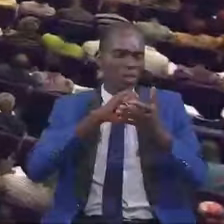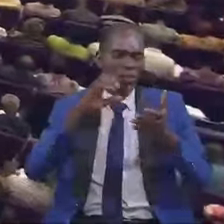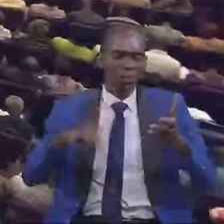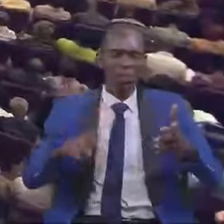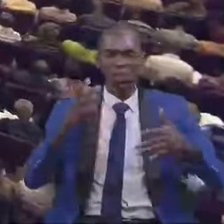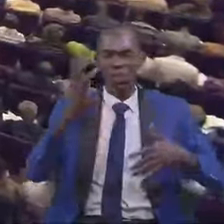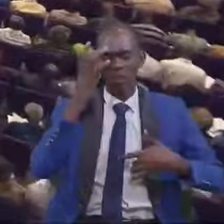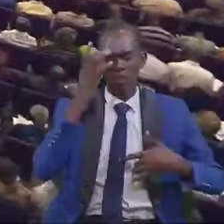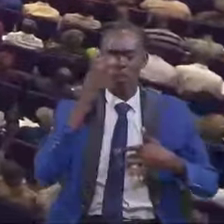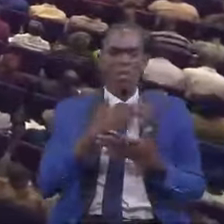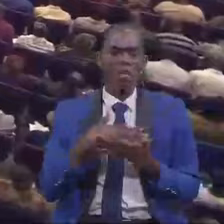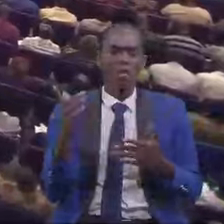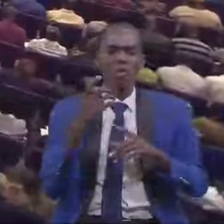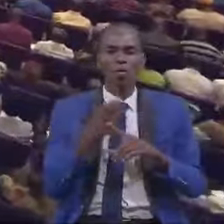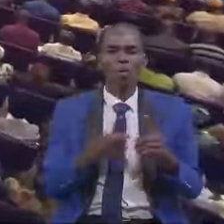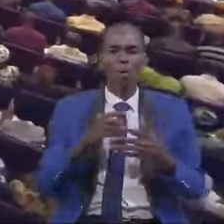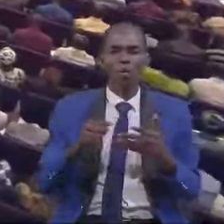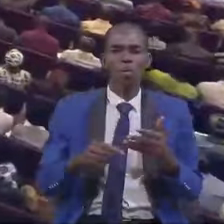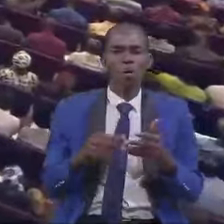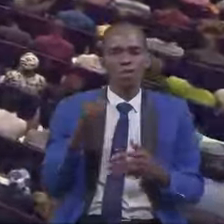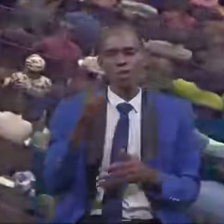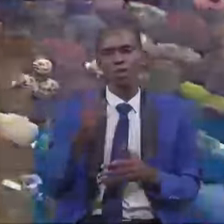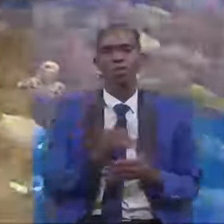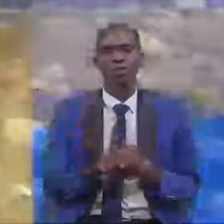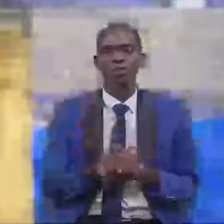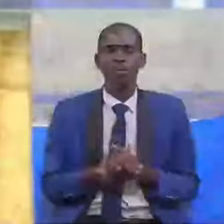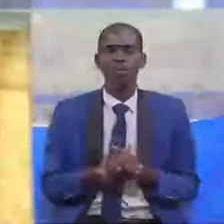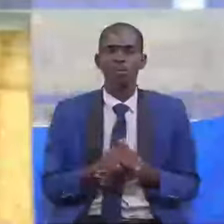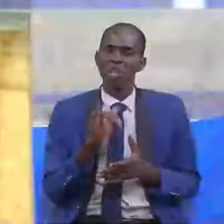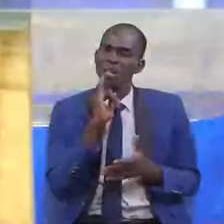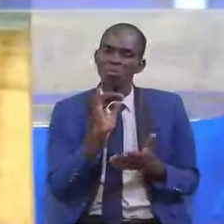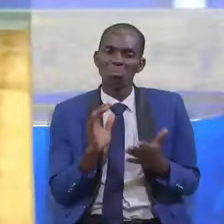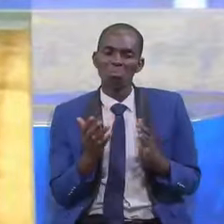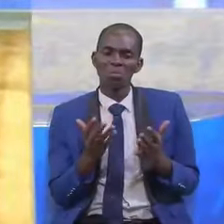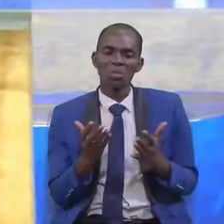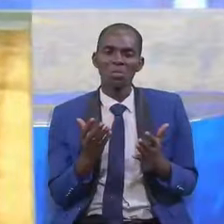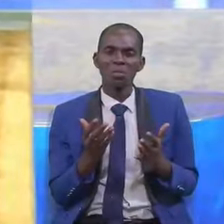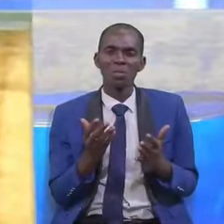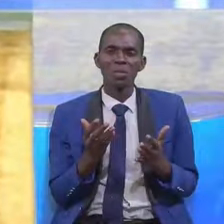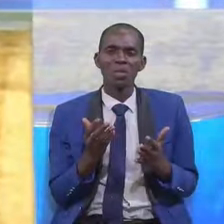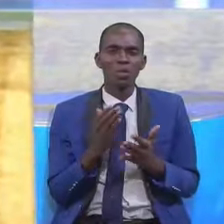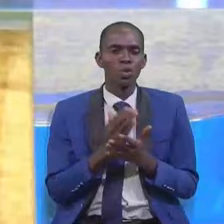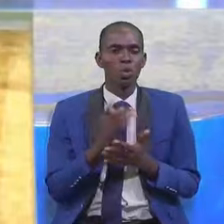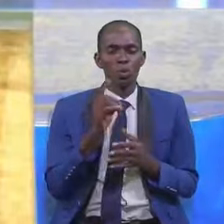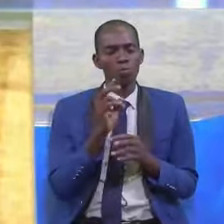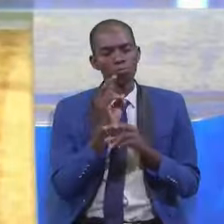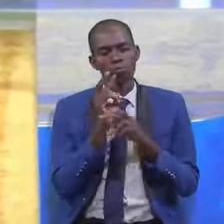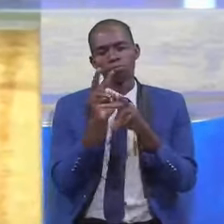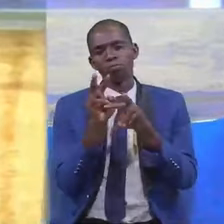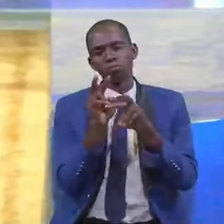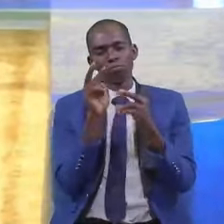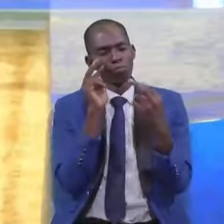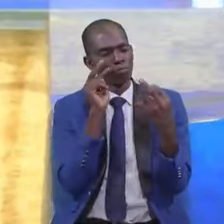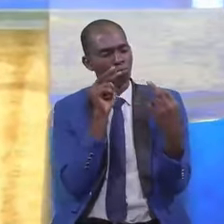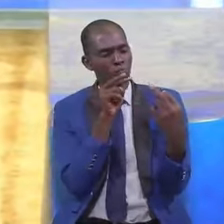milieu de toi. Du milieu de toi. C'est comme si quelqu'un te regarde et ton visage va